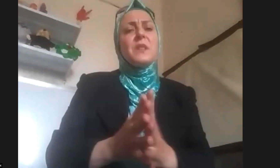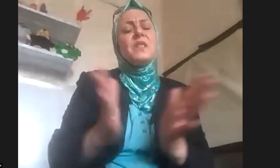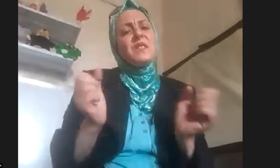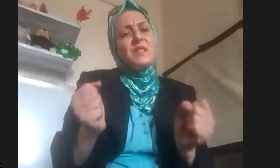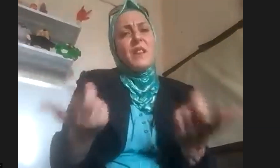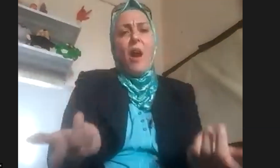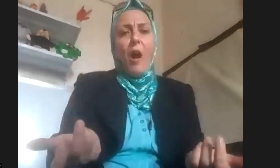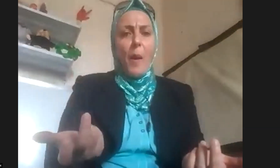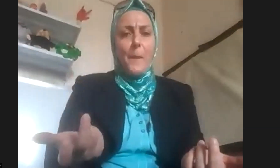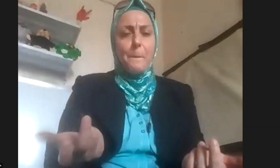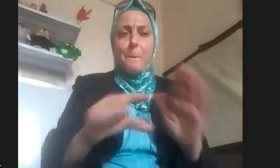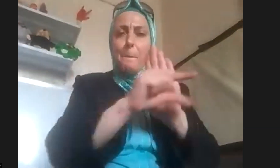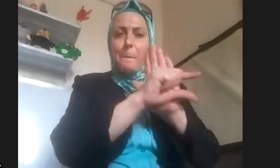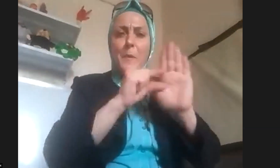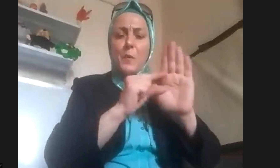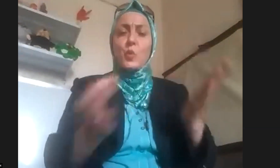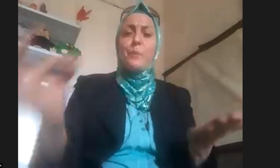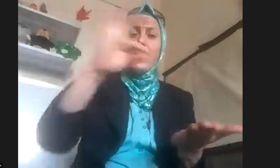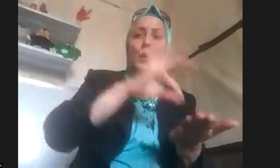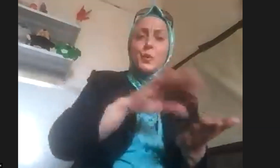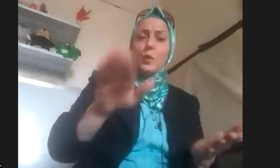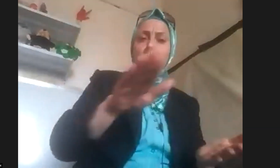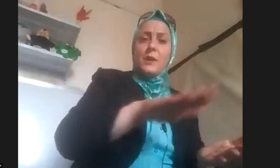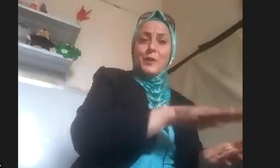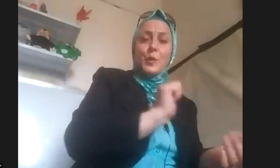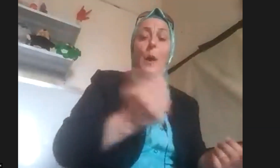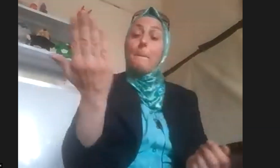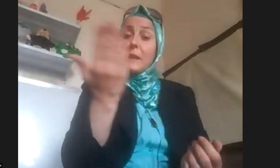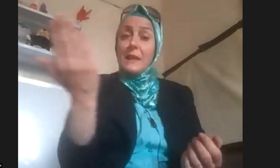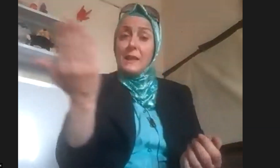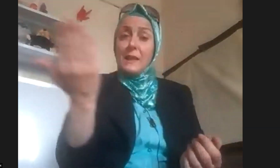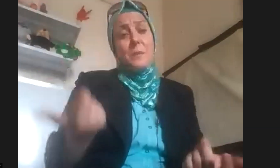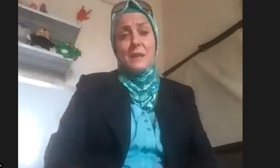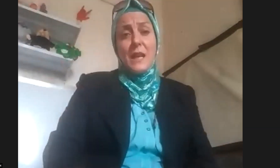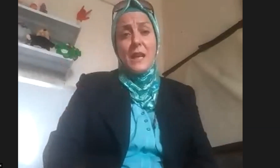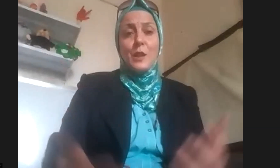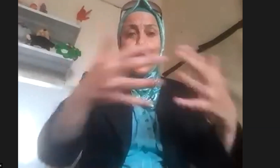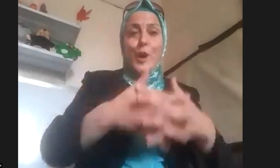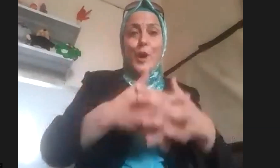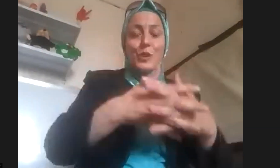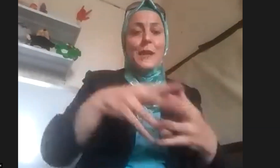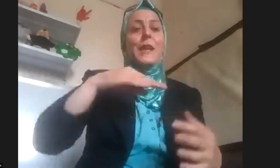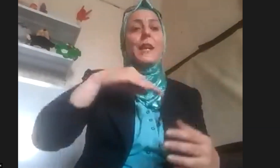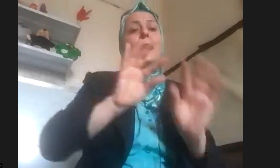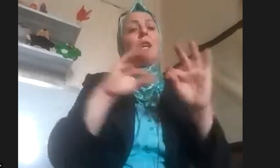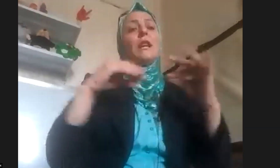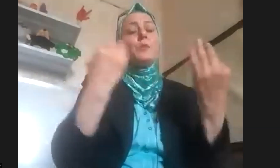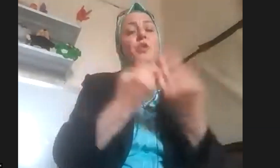وصول الطلاب للمدارس، المشاركة المجتمعية تعد عنصر مهم جدا